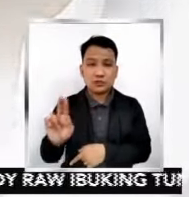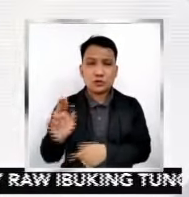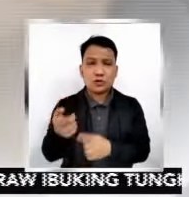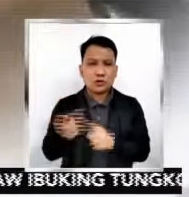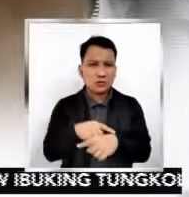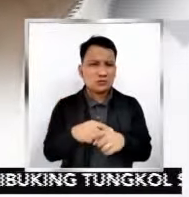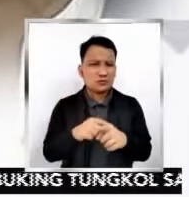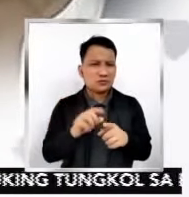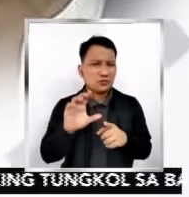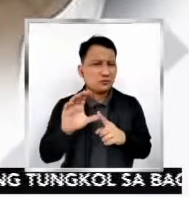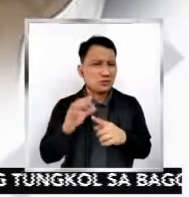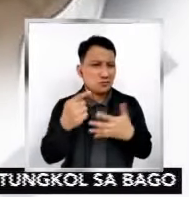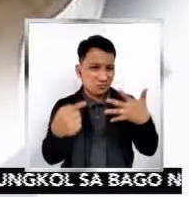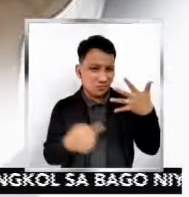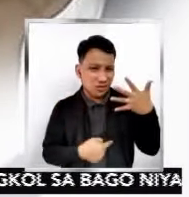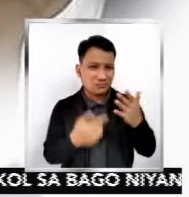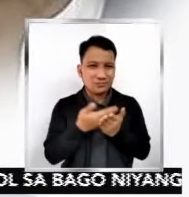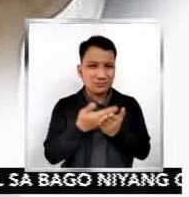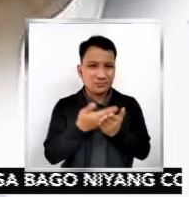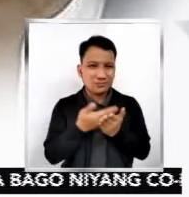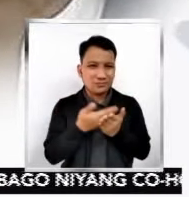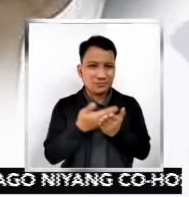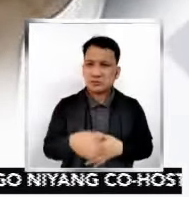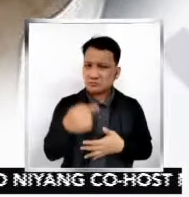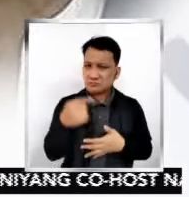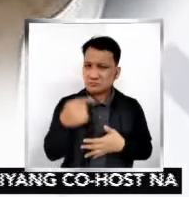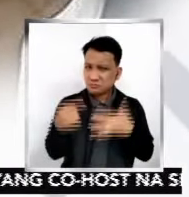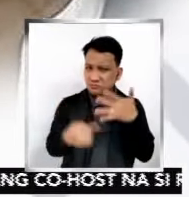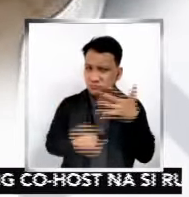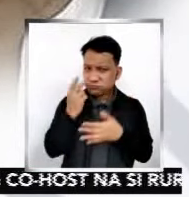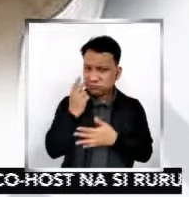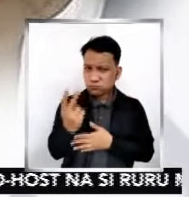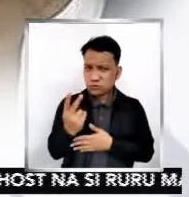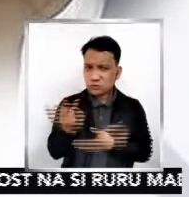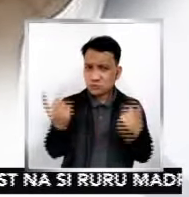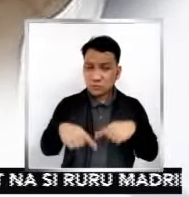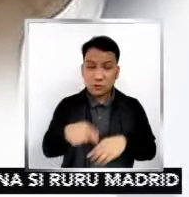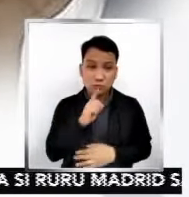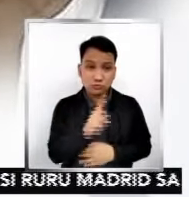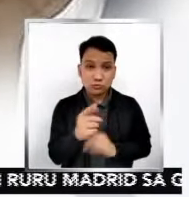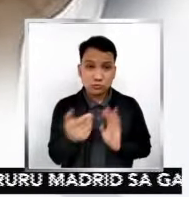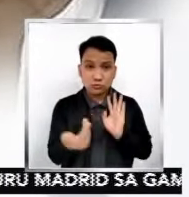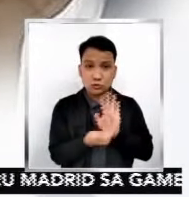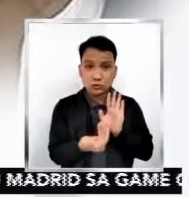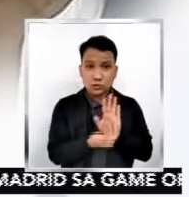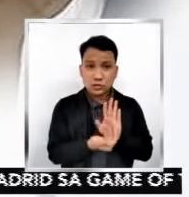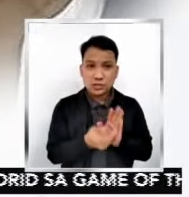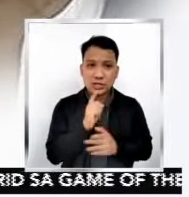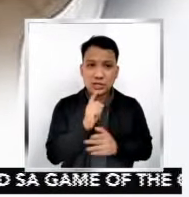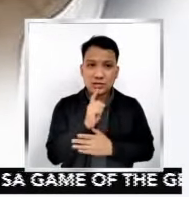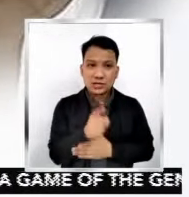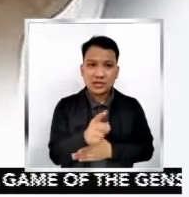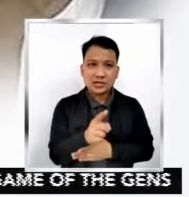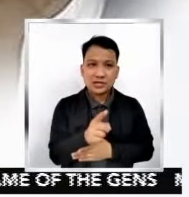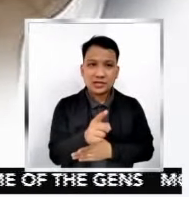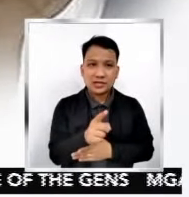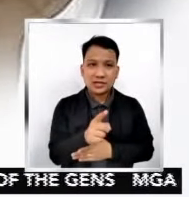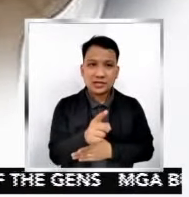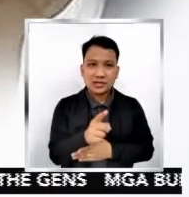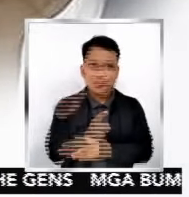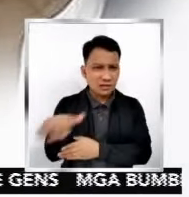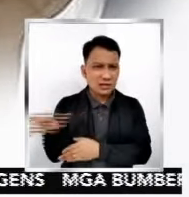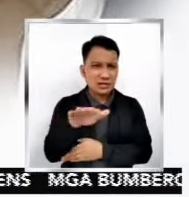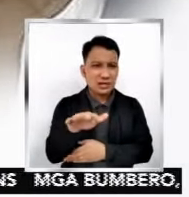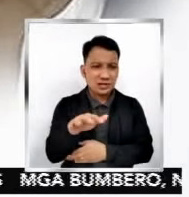dyan. And ito po, pagka natin napatunayan, unang-una, they have violated ito pong ating mga batas na meron tayo